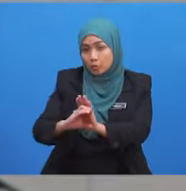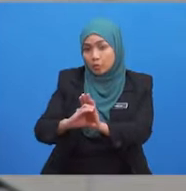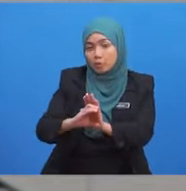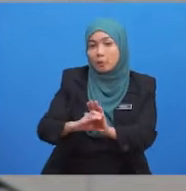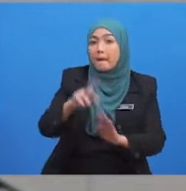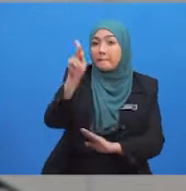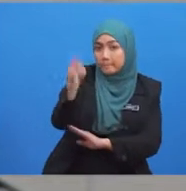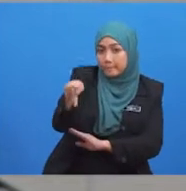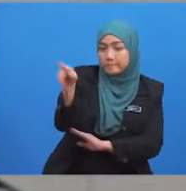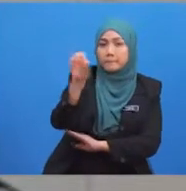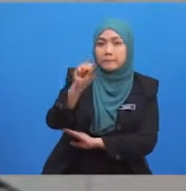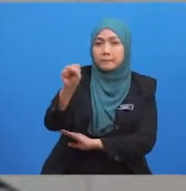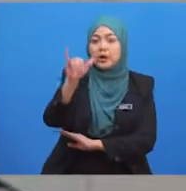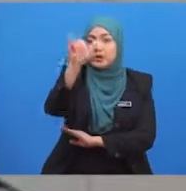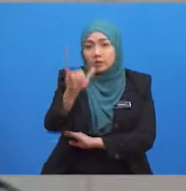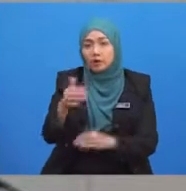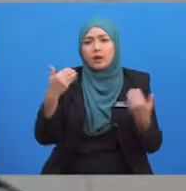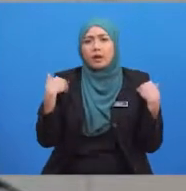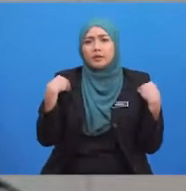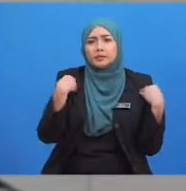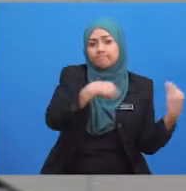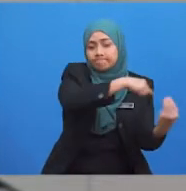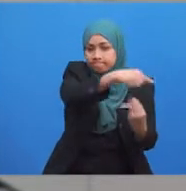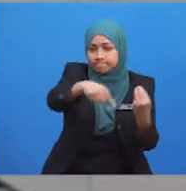polimer sintetik yang ada di sekeliling kita.